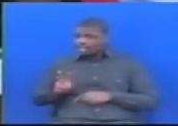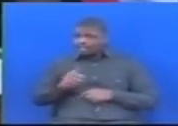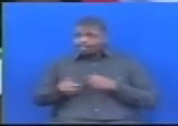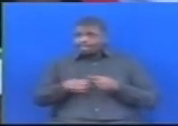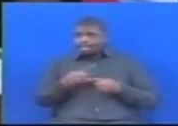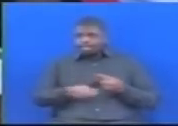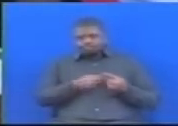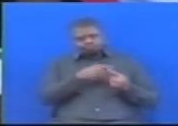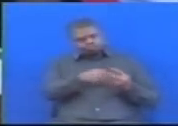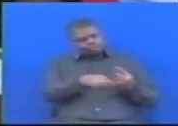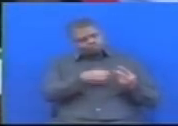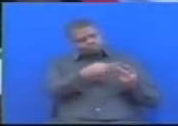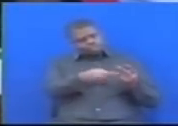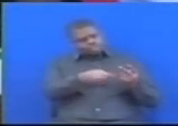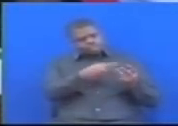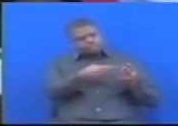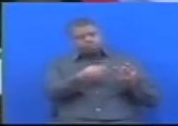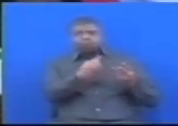Ifukutwa na Mwese,